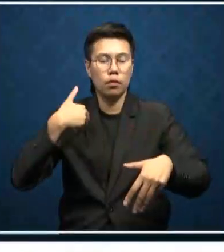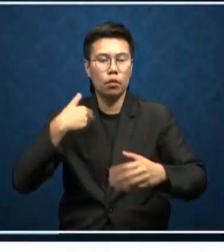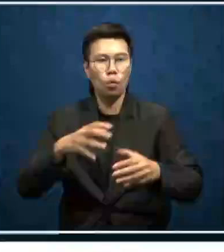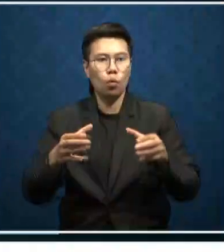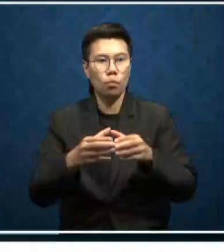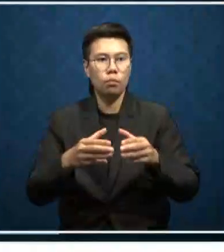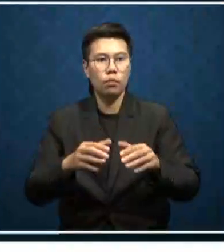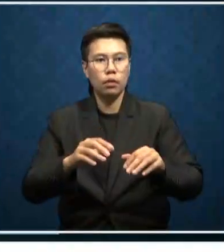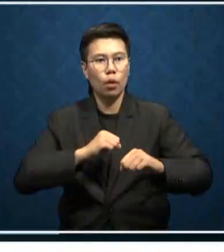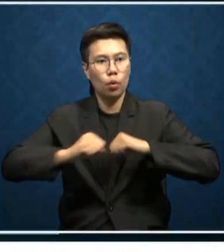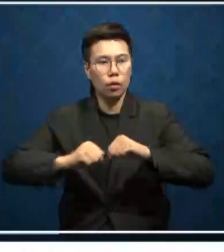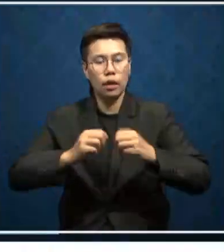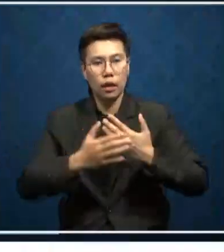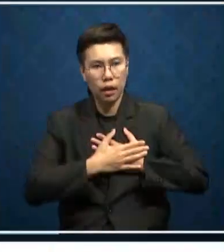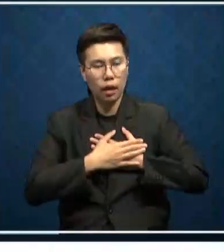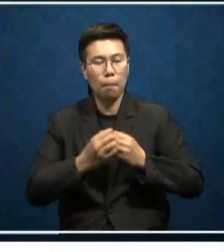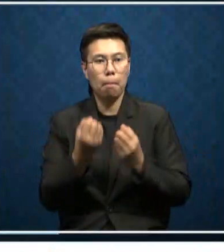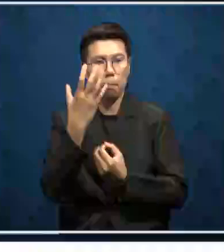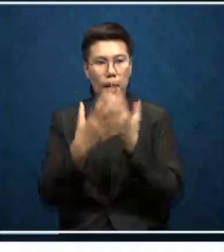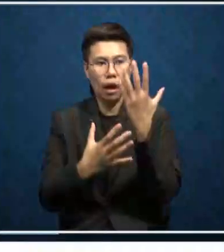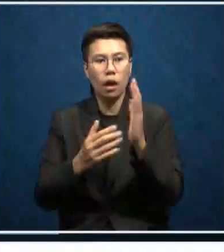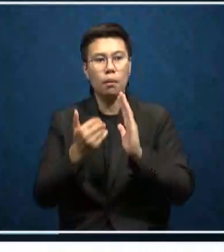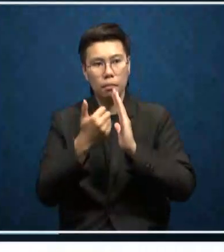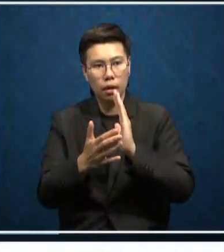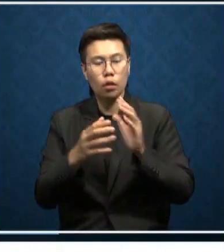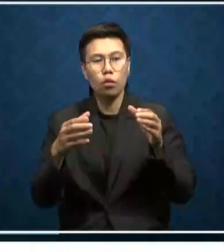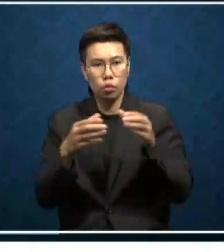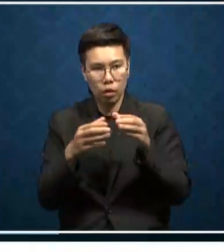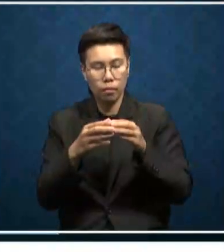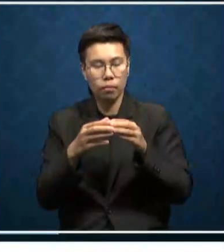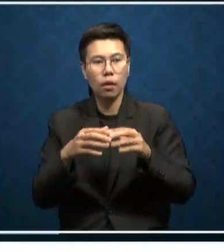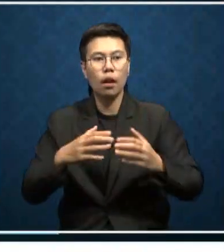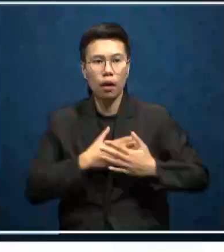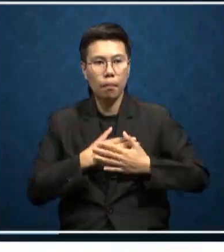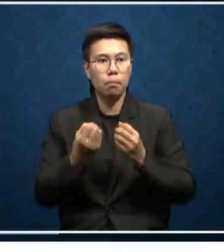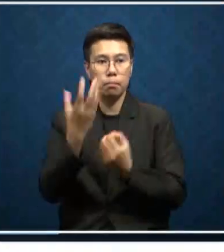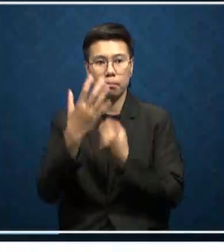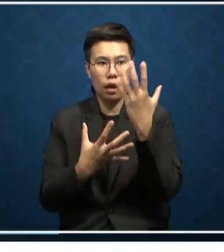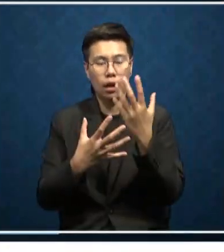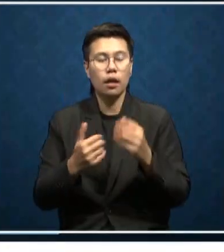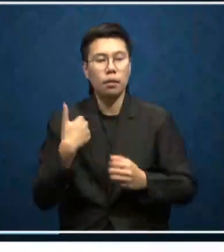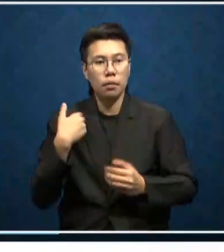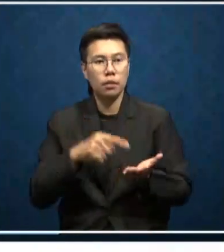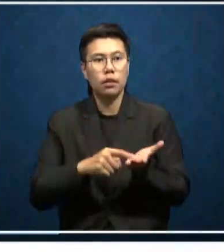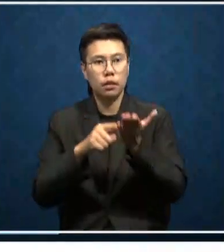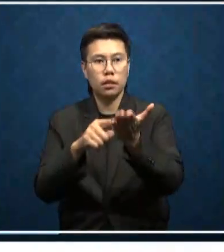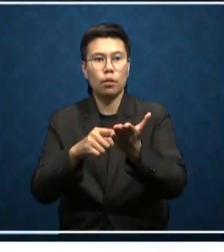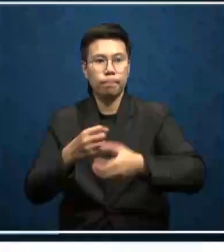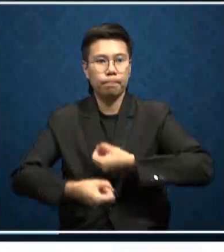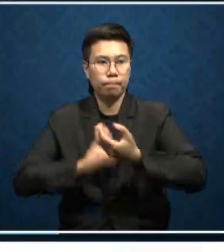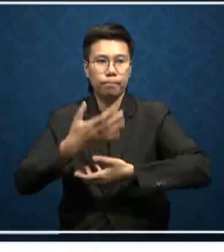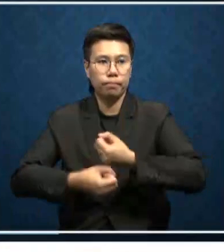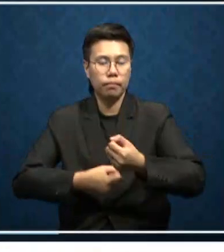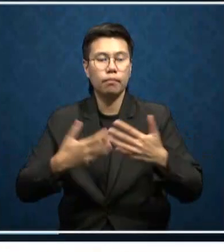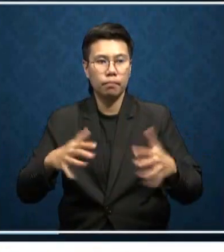ศึกษาเอ่อรักป่าภาคอีสานต่างๆได้มาร่วมกันเสนอความเห็นจนปัจจุบันครับได้มี